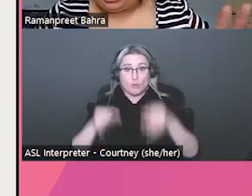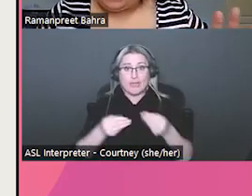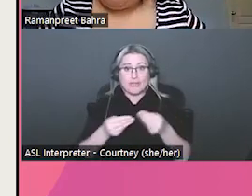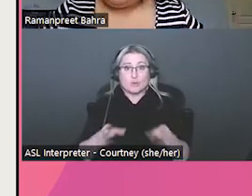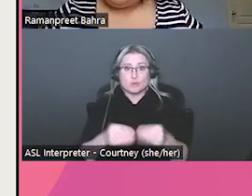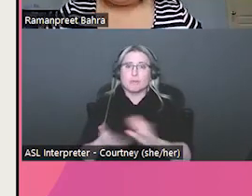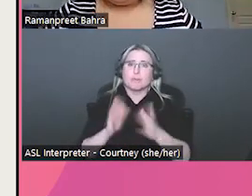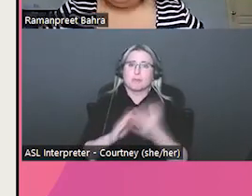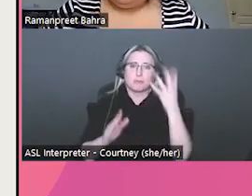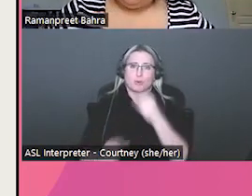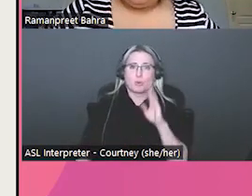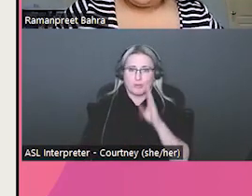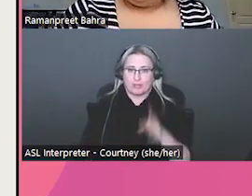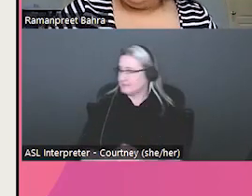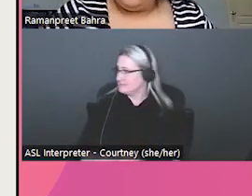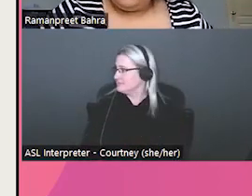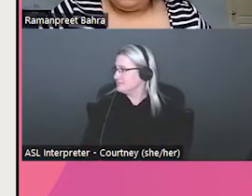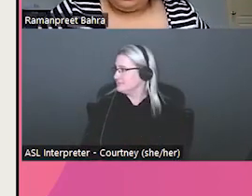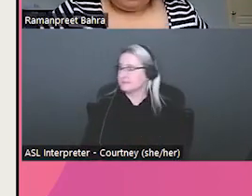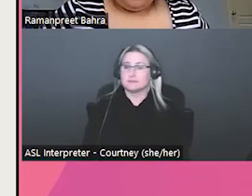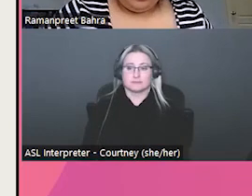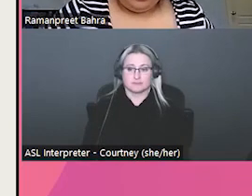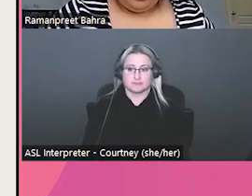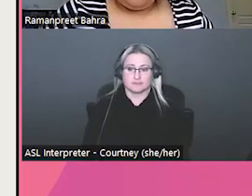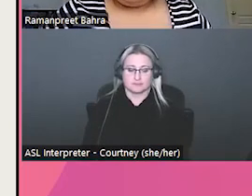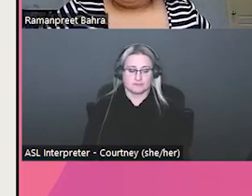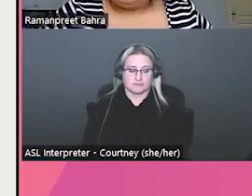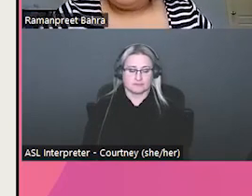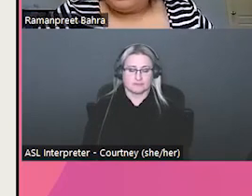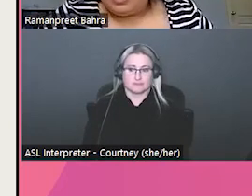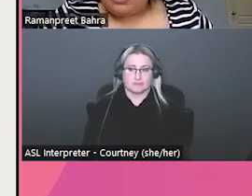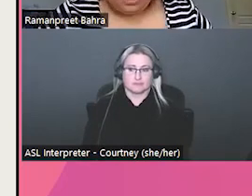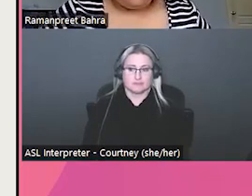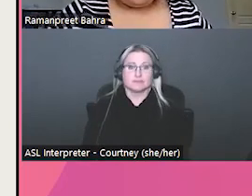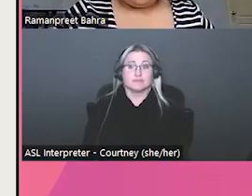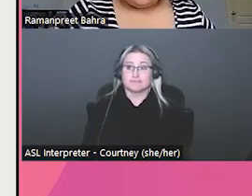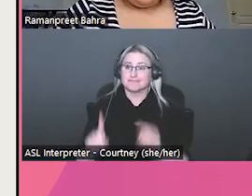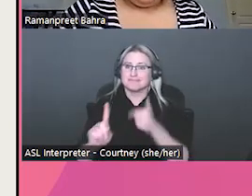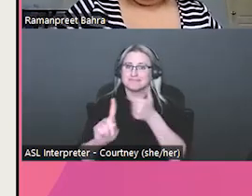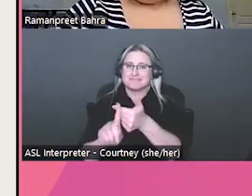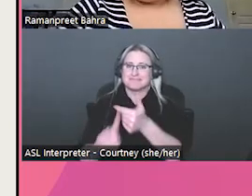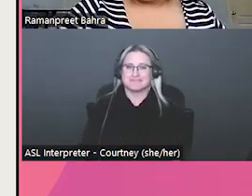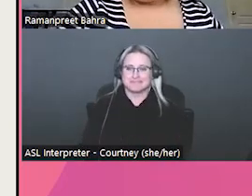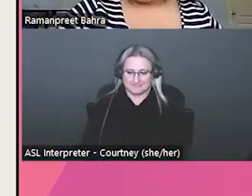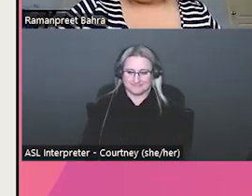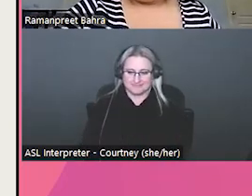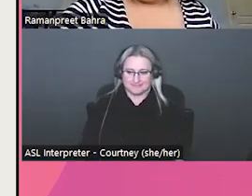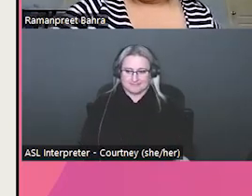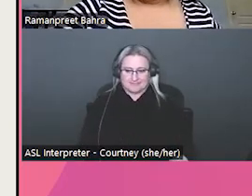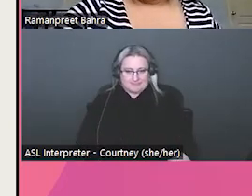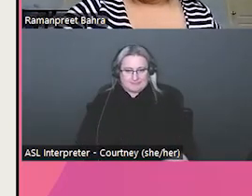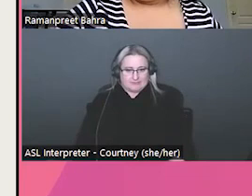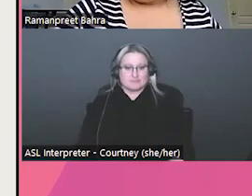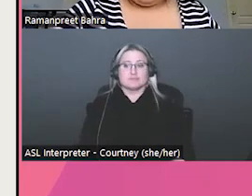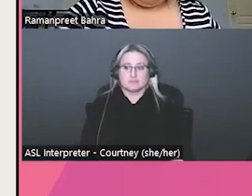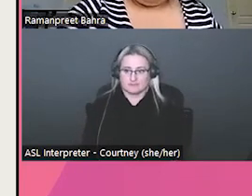penser qu'elle doit s'améliorer et qu'elle deviendra plus belle. Chelsea, you could go ahead. Kelsey, allez-y.